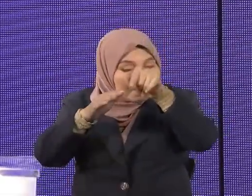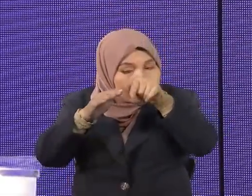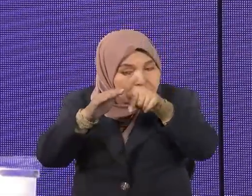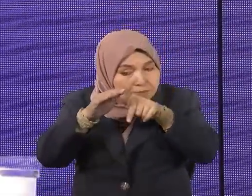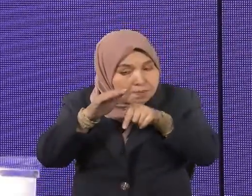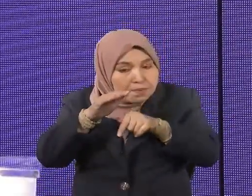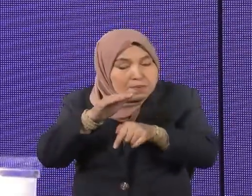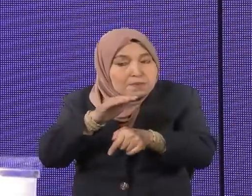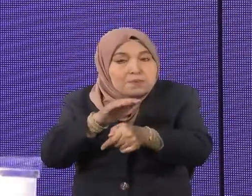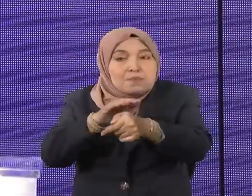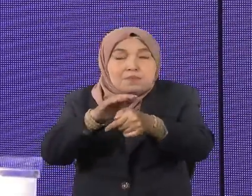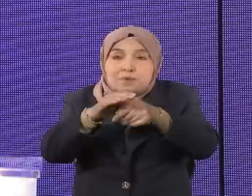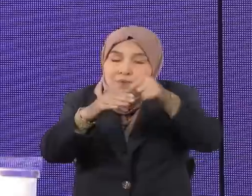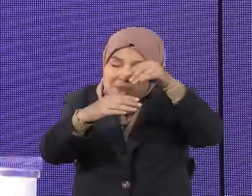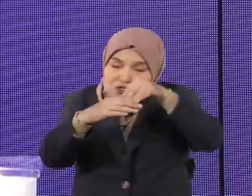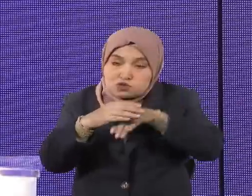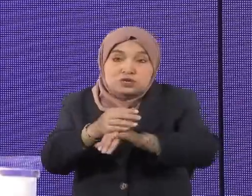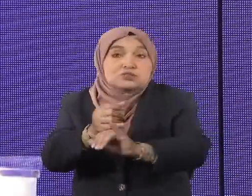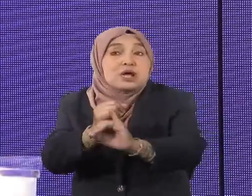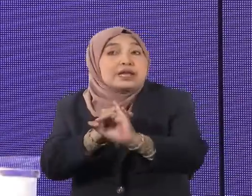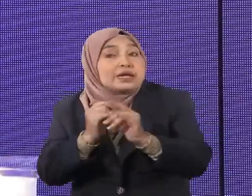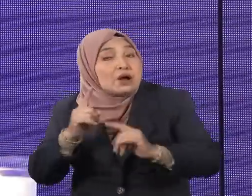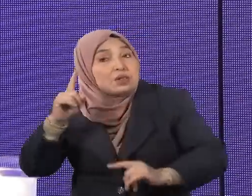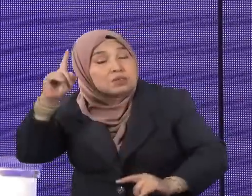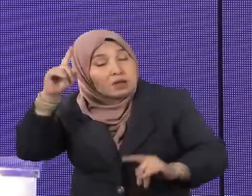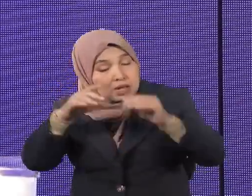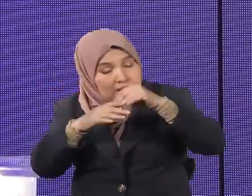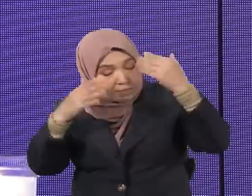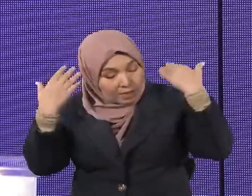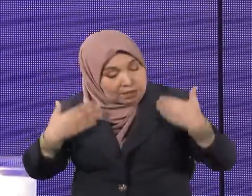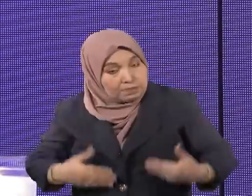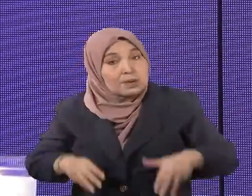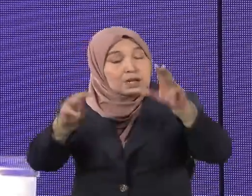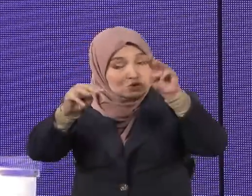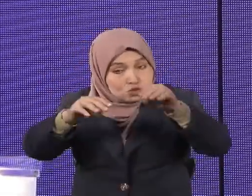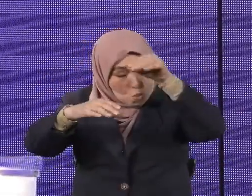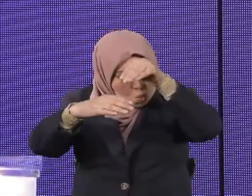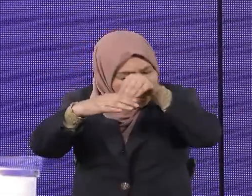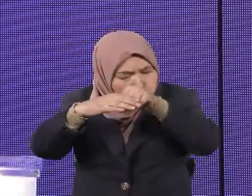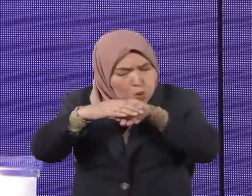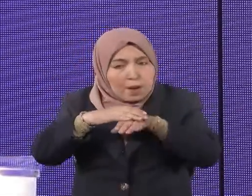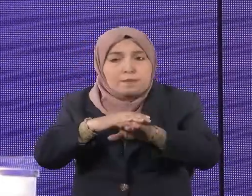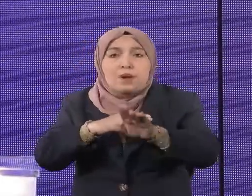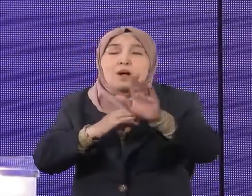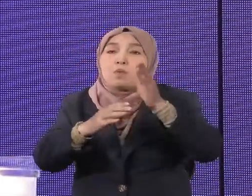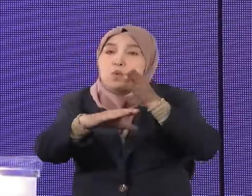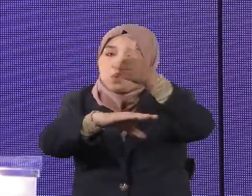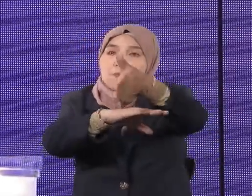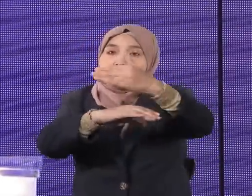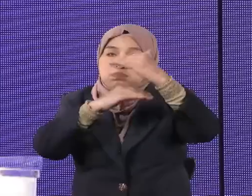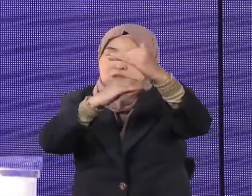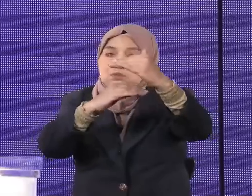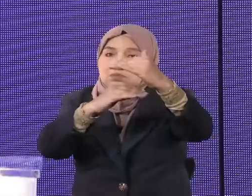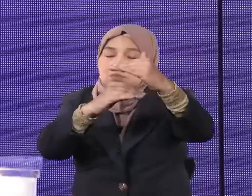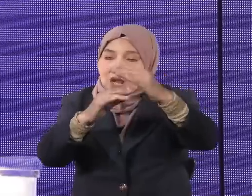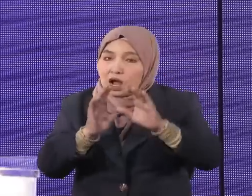di dalam keizinan daripada Allah, daripada diri kita, daripada manusia itu, dia menyusup dan dia melangkau daripada batas.